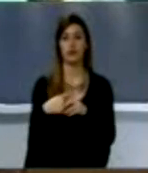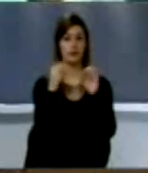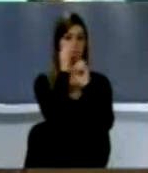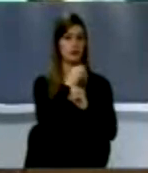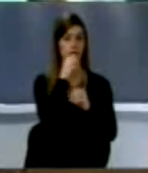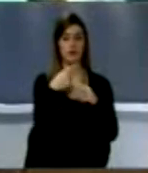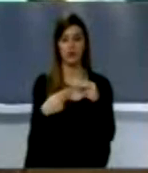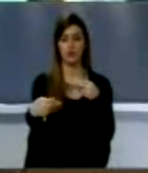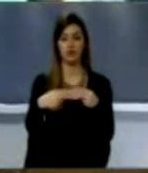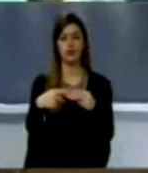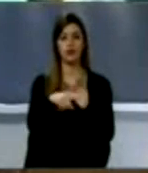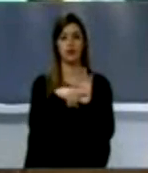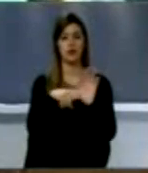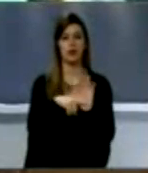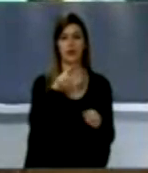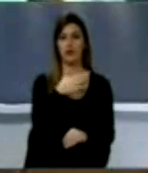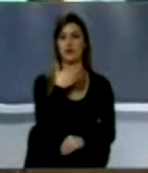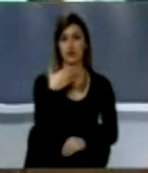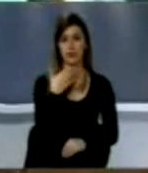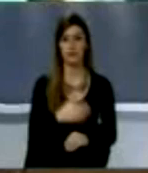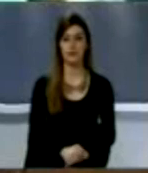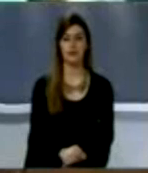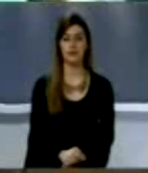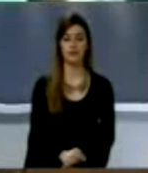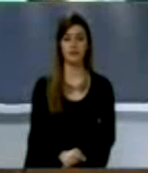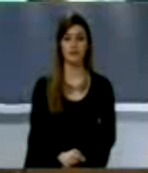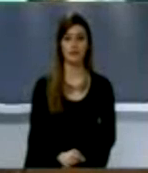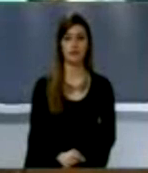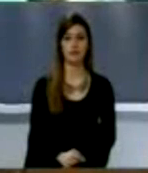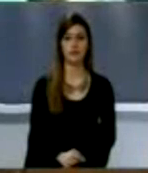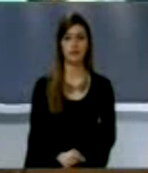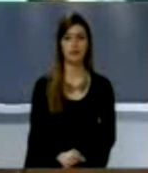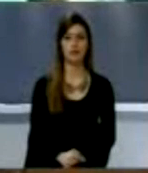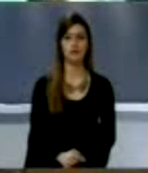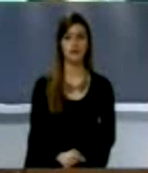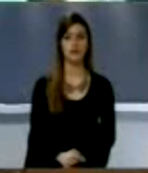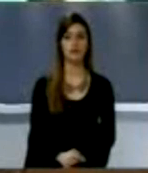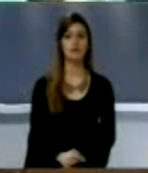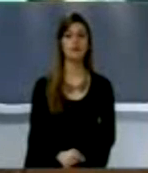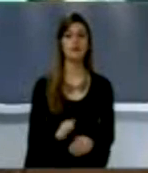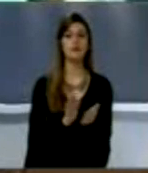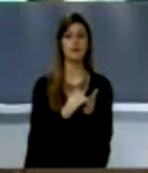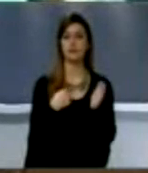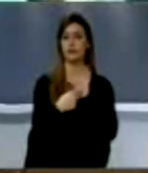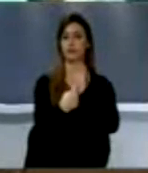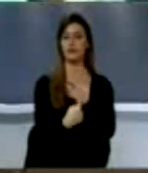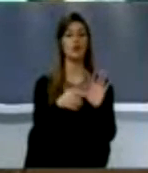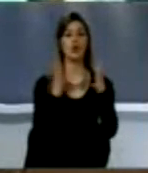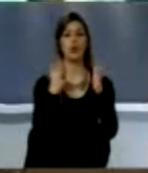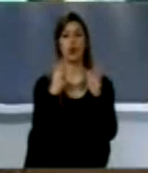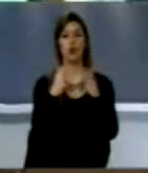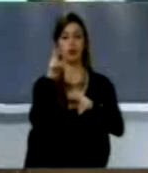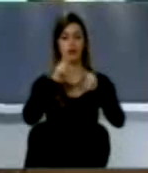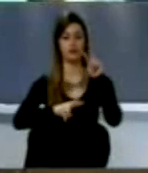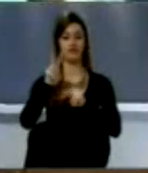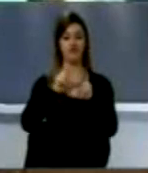të shkurtër rezulton me efekte negative. Neto. Do i kishin këshilluar se nuk mund të llogarisnin në investimet